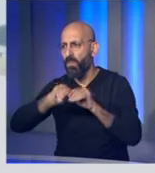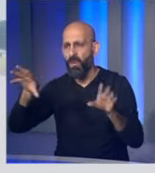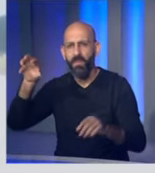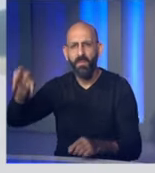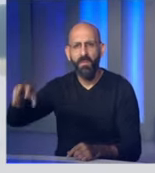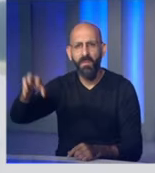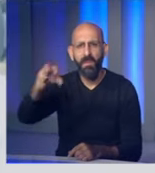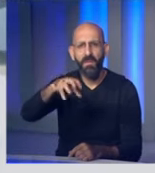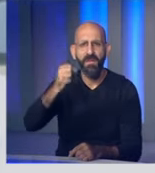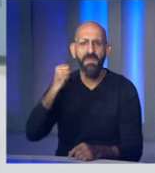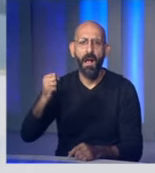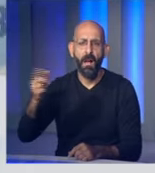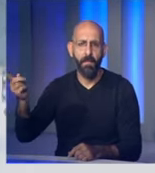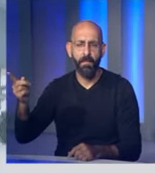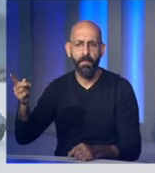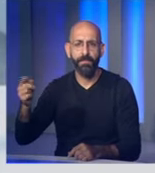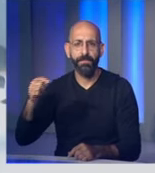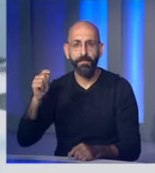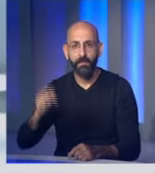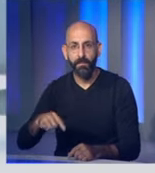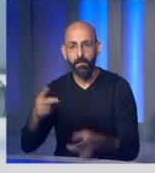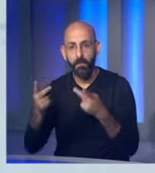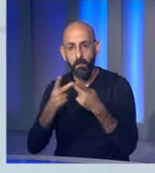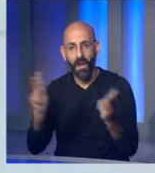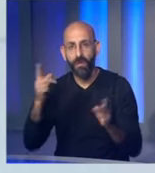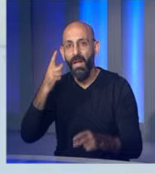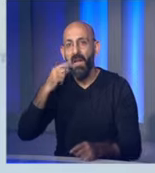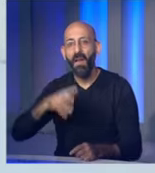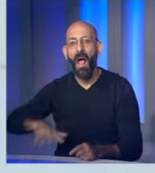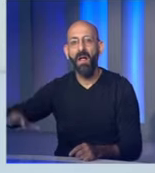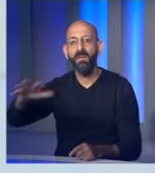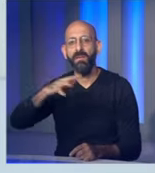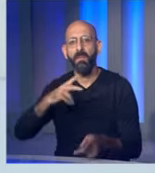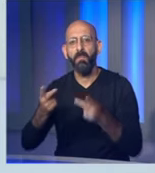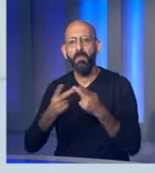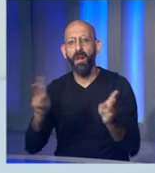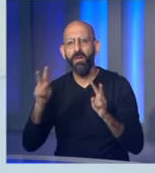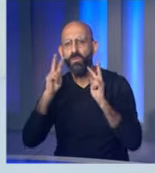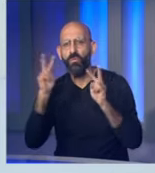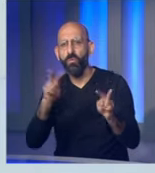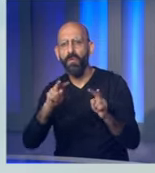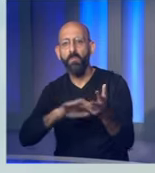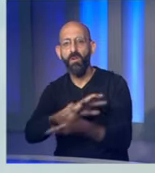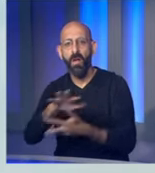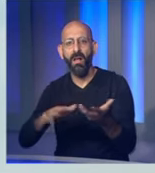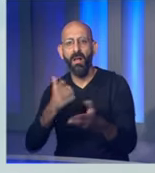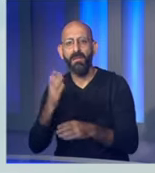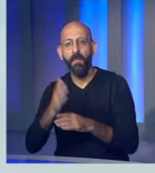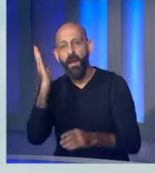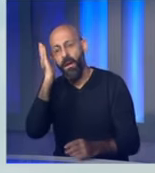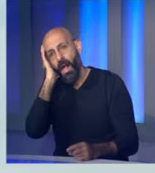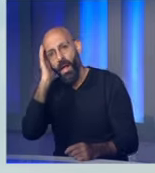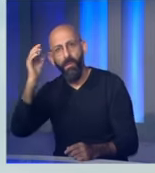اركان اوكرانيا حيث اصبحت الجنازات العسكريه امرا شائعا في المدن الكبرى والقرى البعيده واصبح الناس